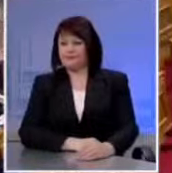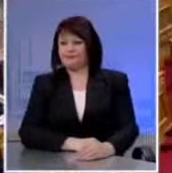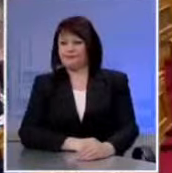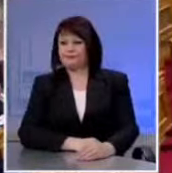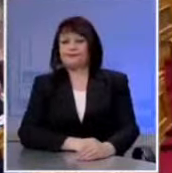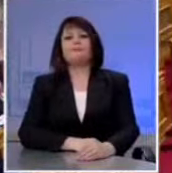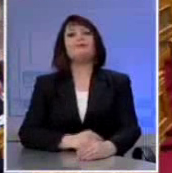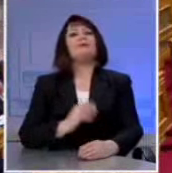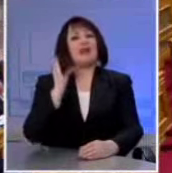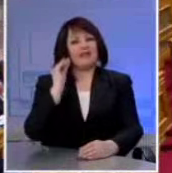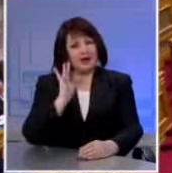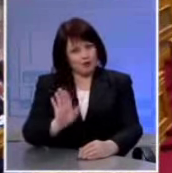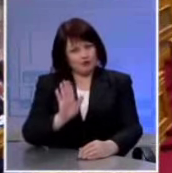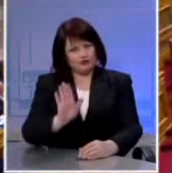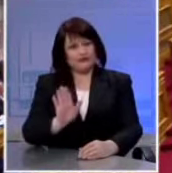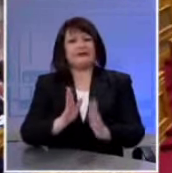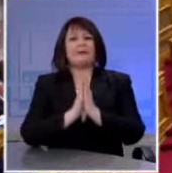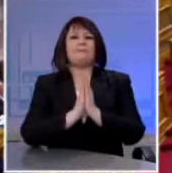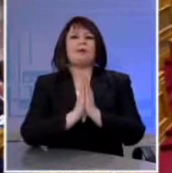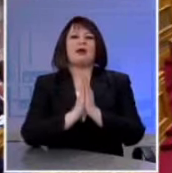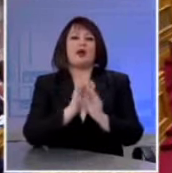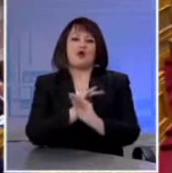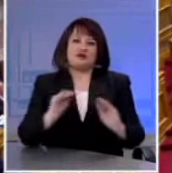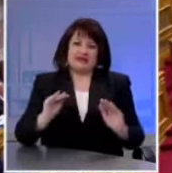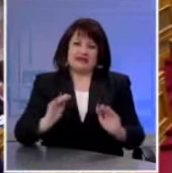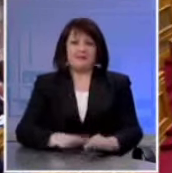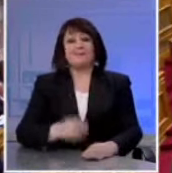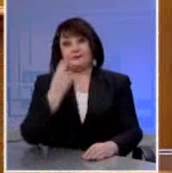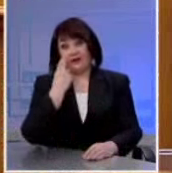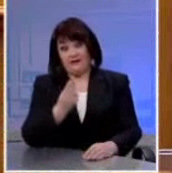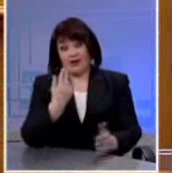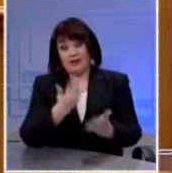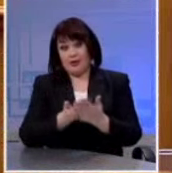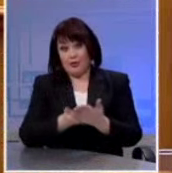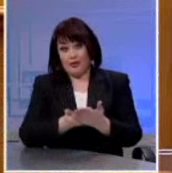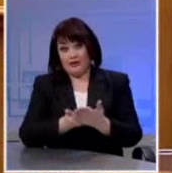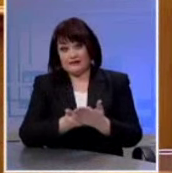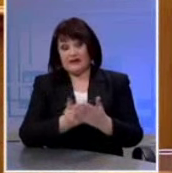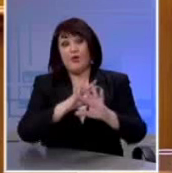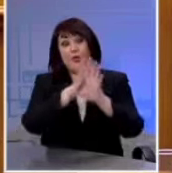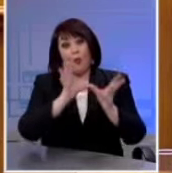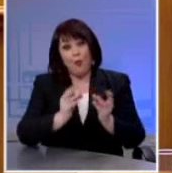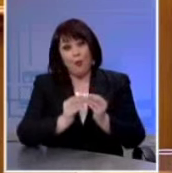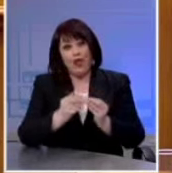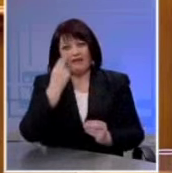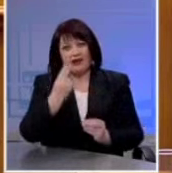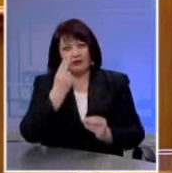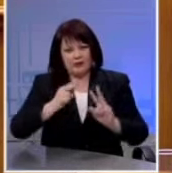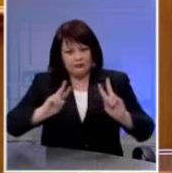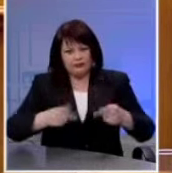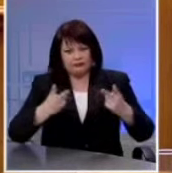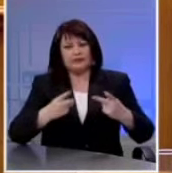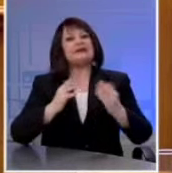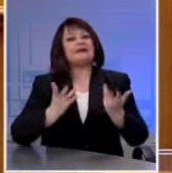Θα τις ακούσετε όμως. Παρακαλώ, κάντε ησυχία. Έλεγα λοιπόν ότι αποδεικνύεται από όλα όσα έχουν δει το φως της δημοσιότητας